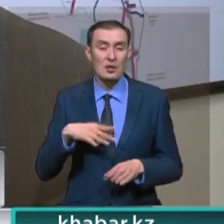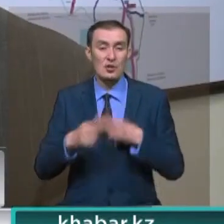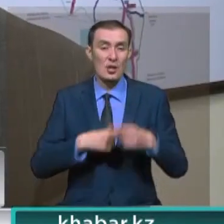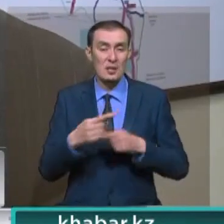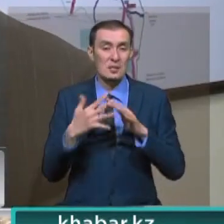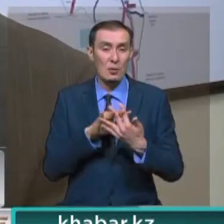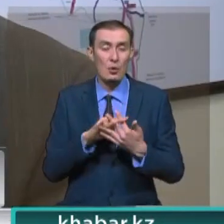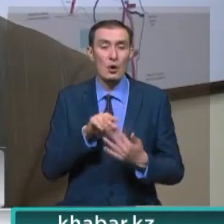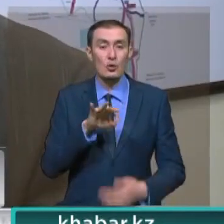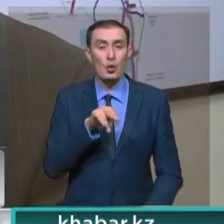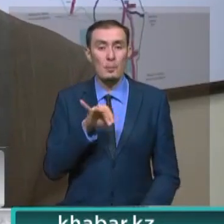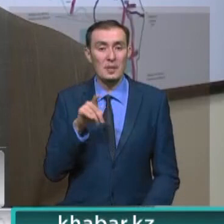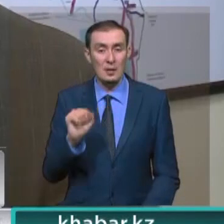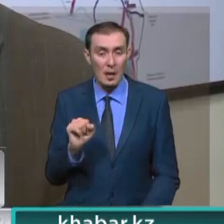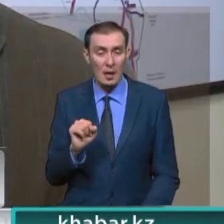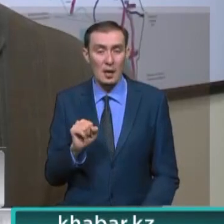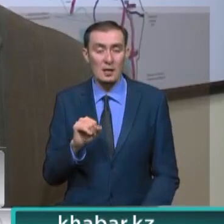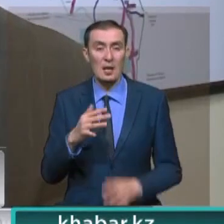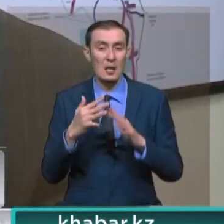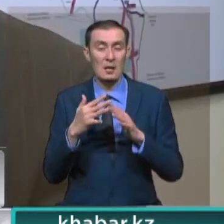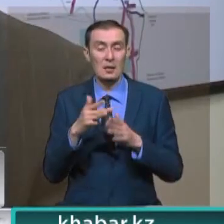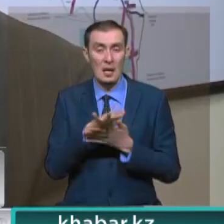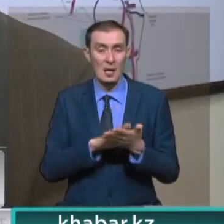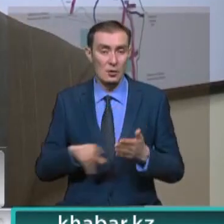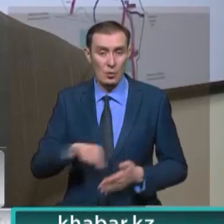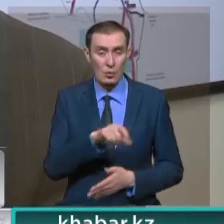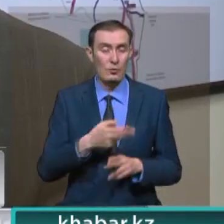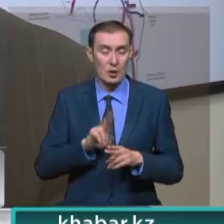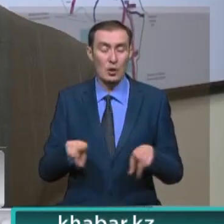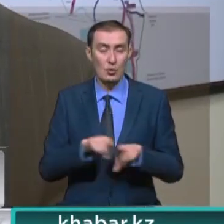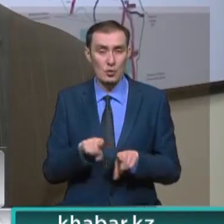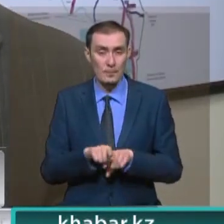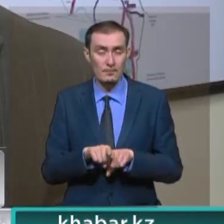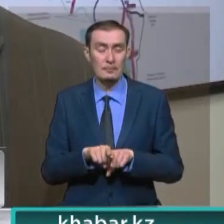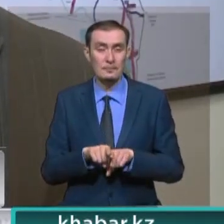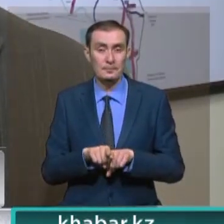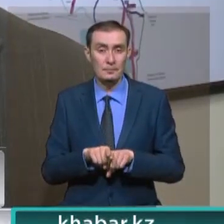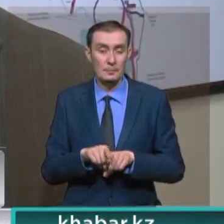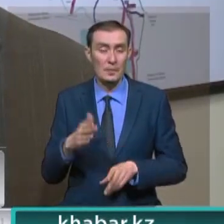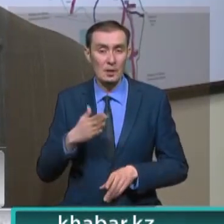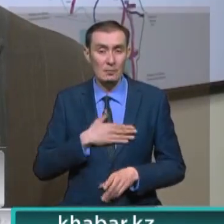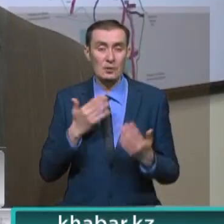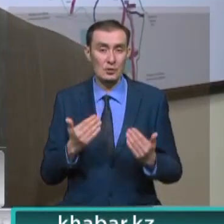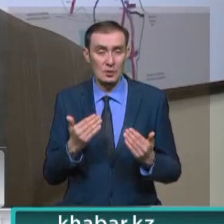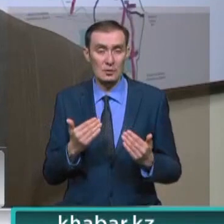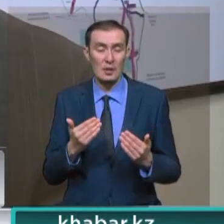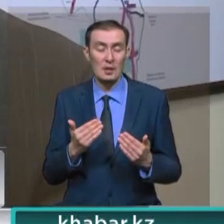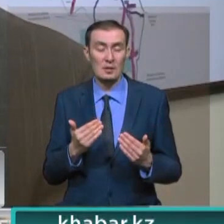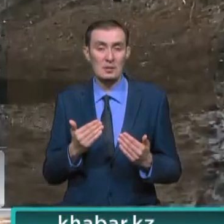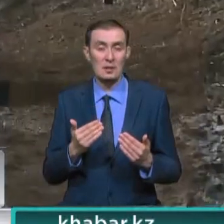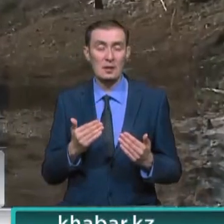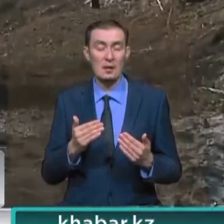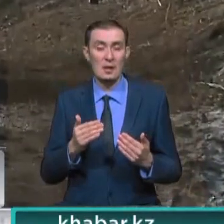через село Топиха с выходом на село Черемшанка. То есть там тоже мы встречаемся с водоохранной